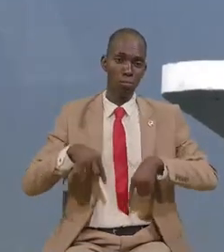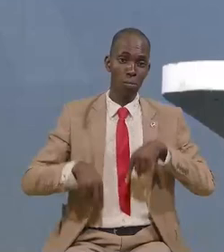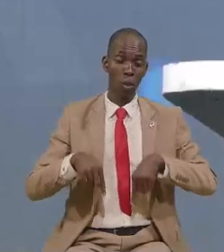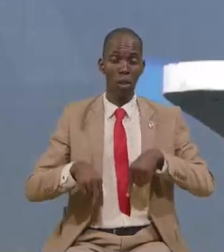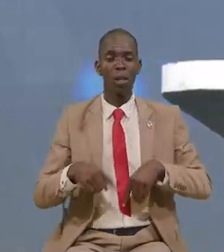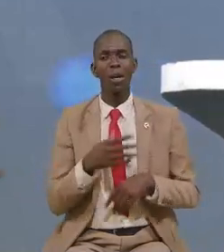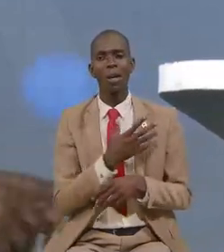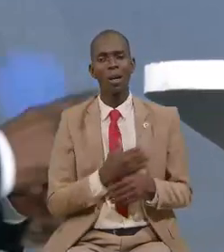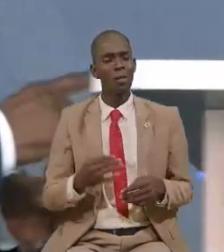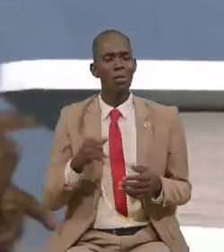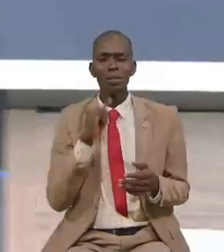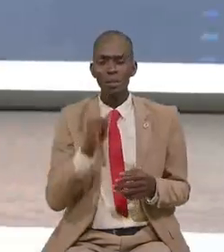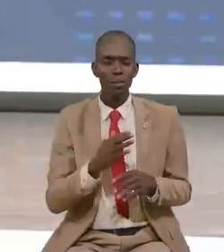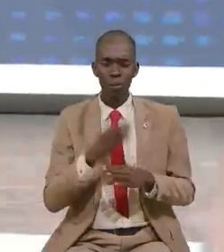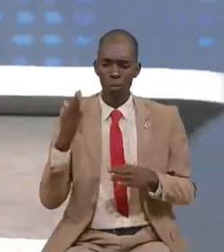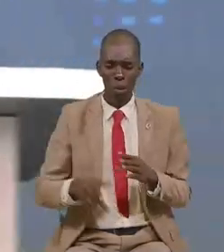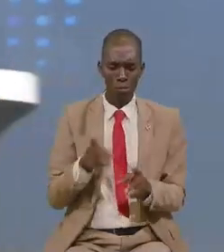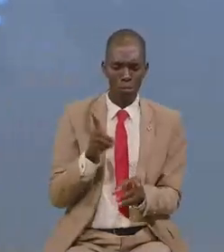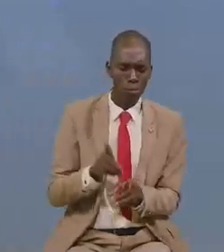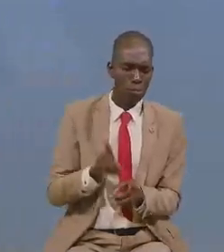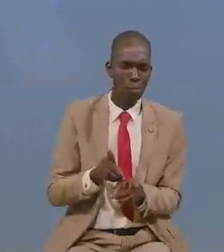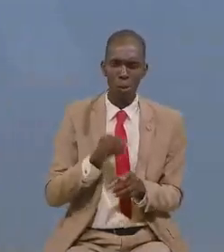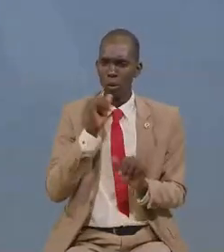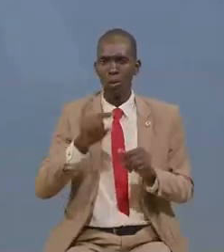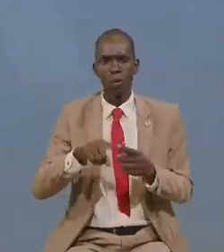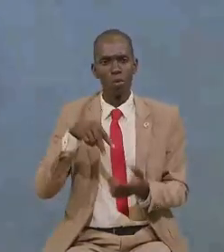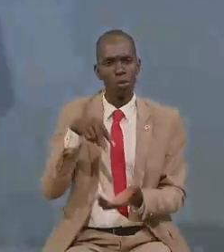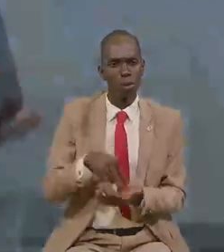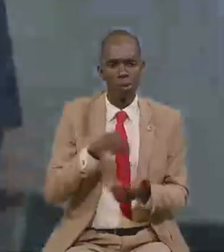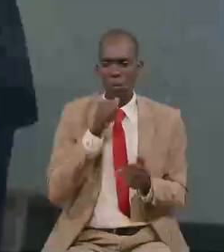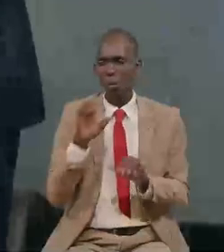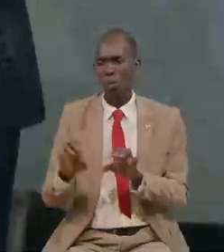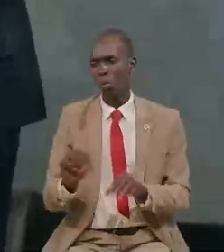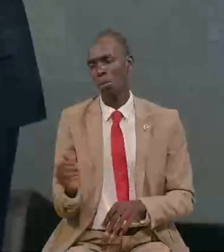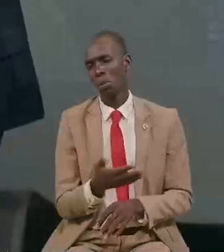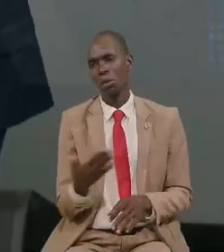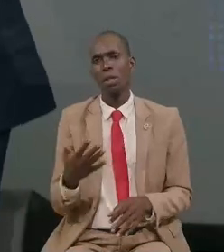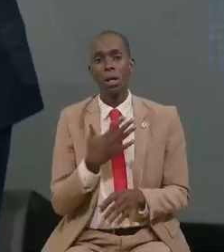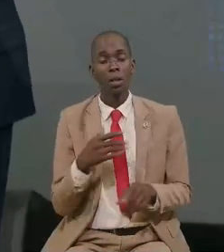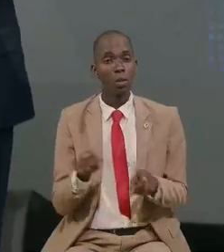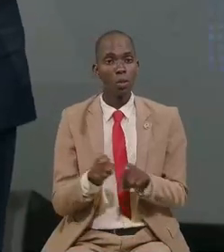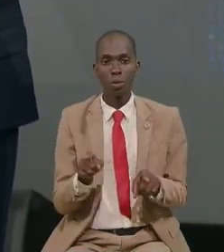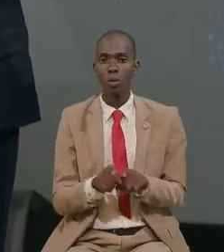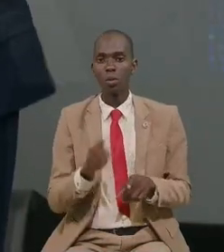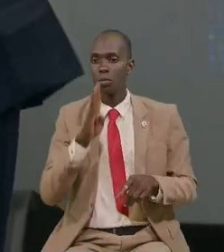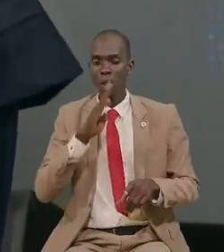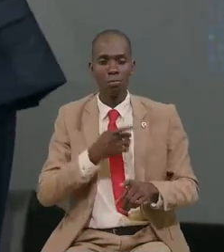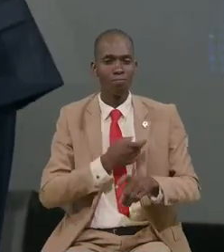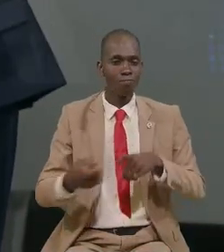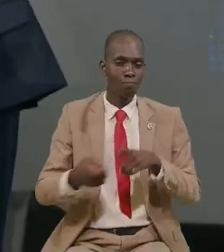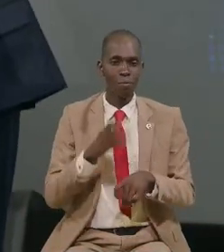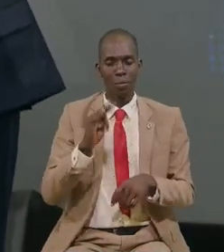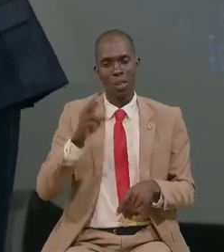totalement impotent. Il n'arrivait pas à se lever, il ne pouvait rien faire. Et il était tourmenté, il est venu avec